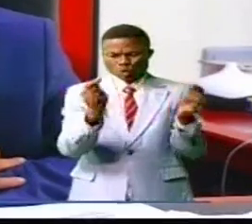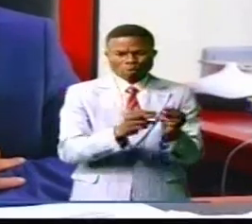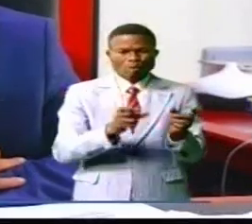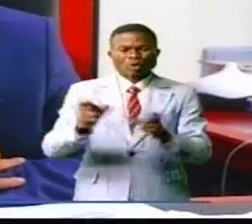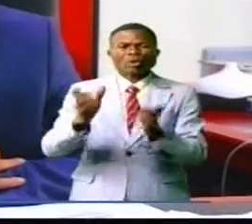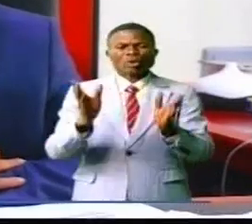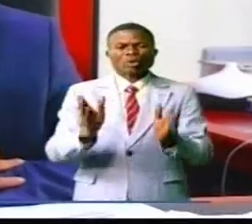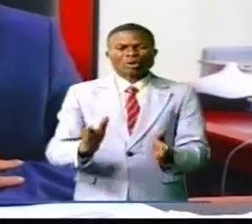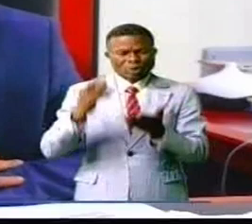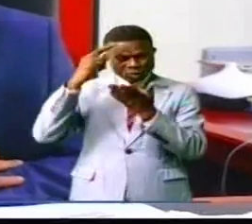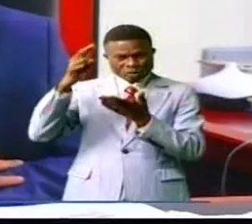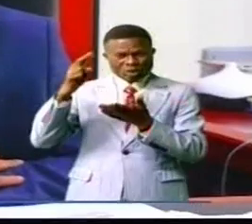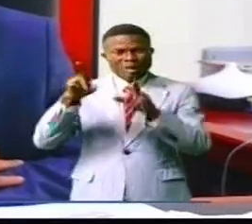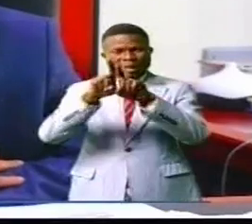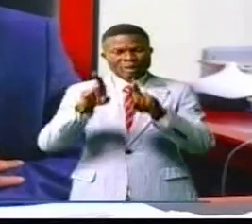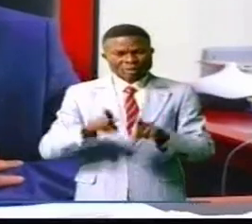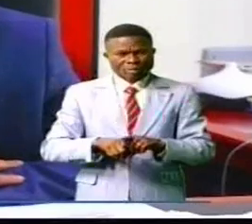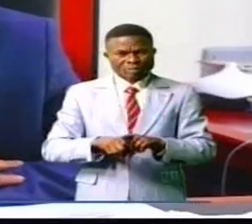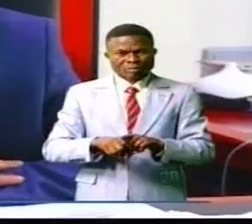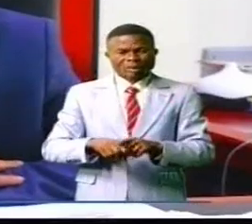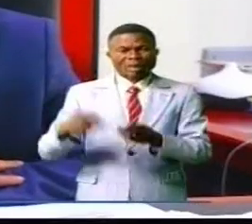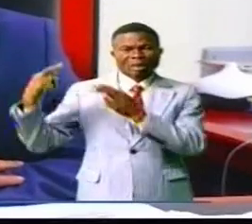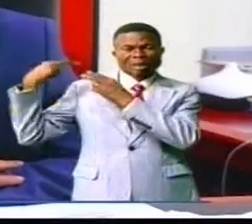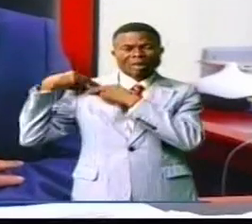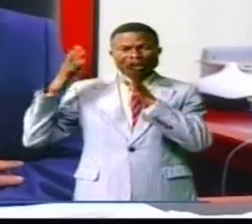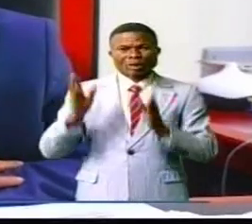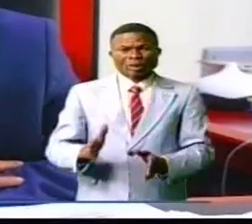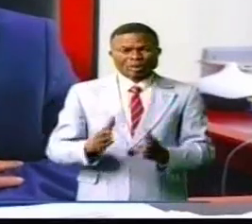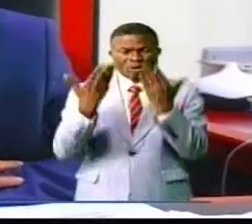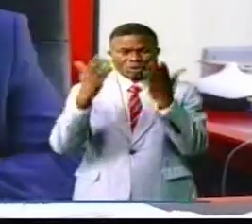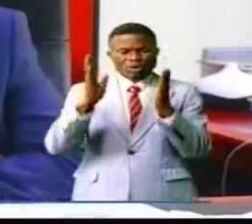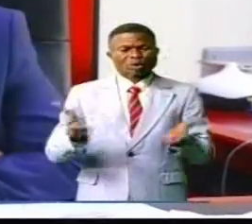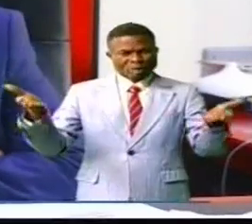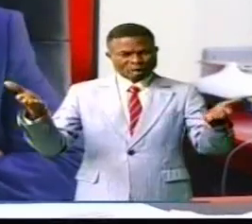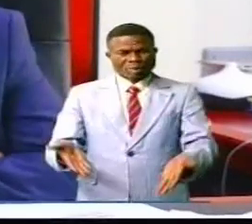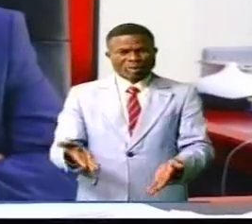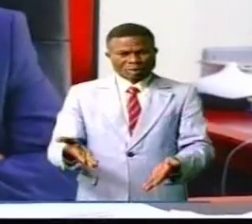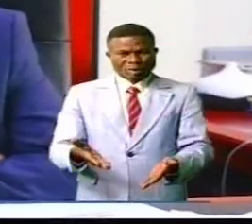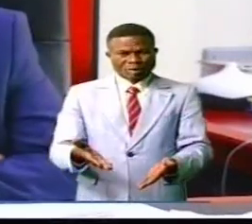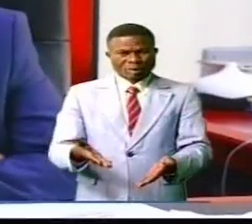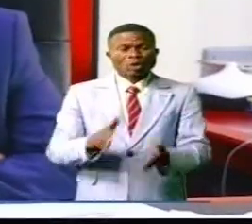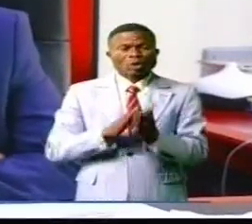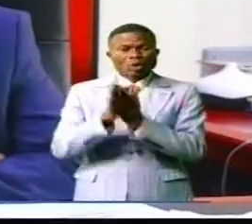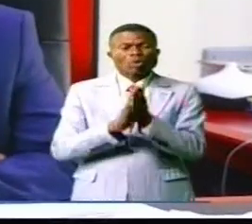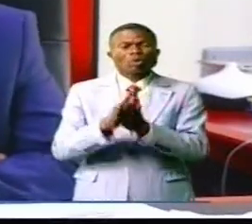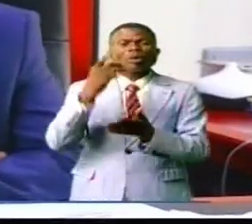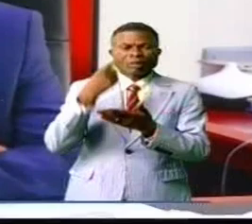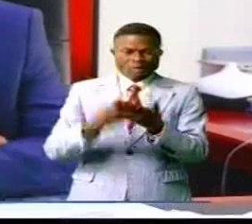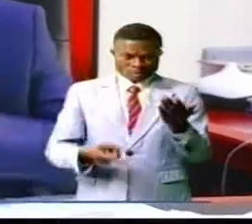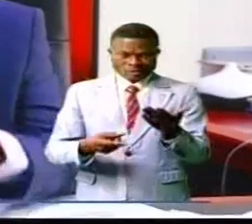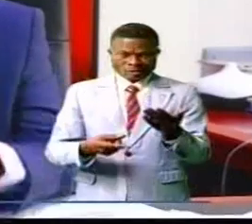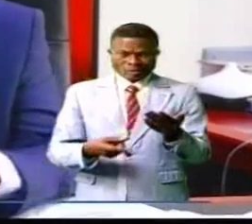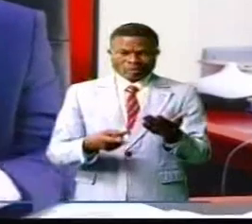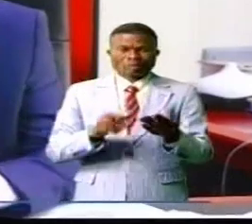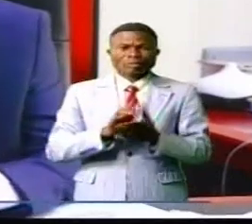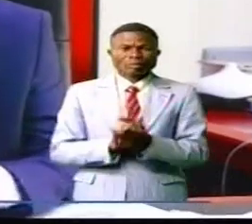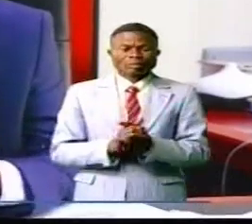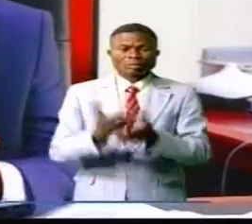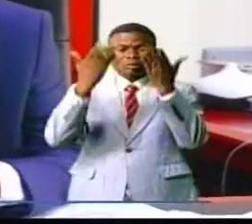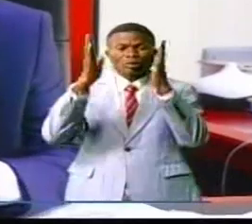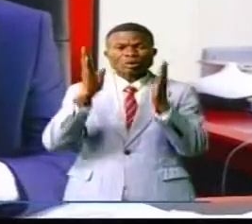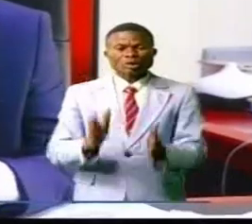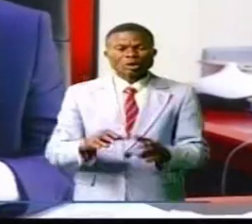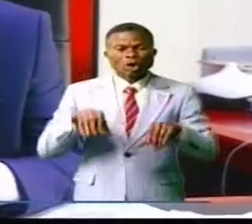gestion ainsi que quelques responsables étudiants. Mais ce que nous souhaitons, c'est que